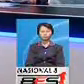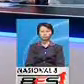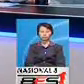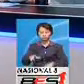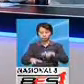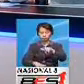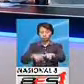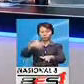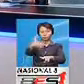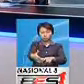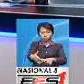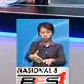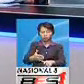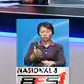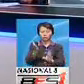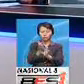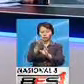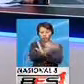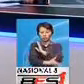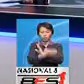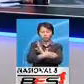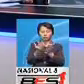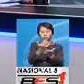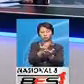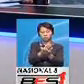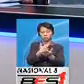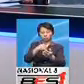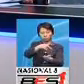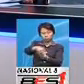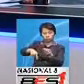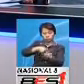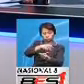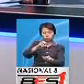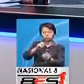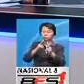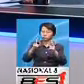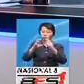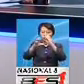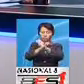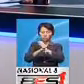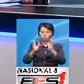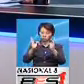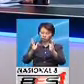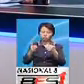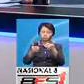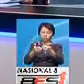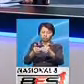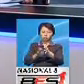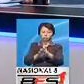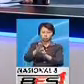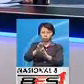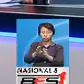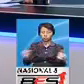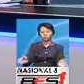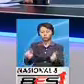melangkah ke hadapan Bank Negara meramalkan ekonomi negara menghadapi persekitaran operasi yang mencabar dalam tempoh terdekat pertumbuhan akan terus